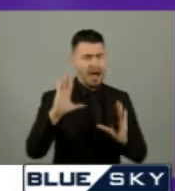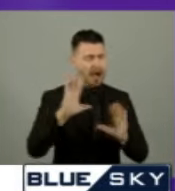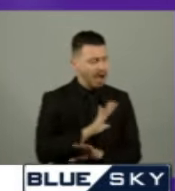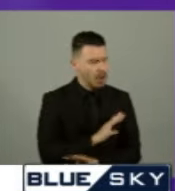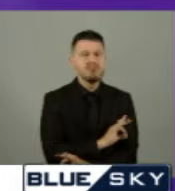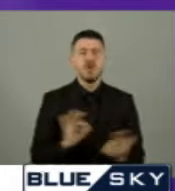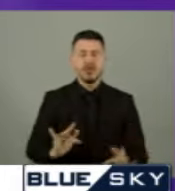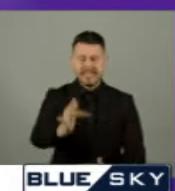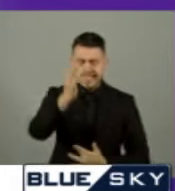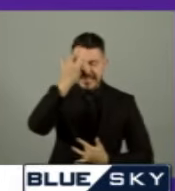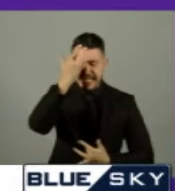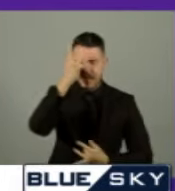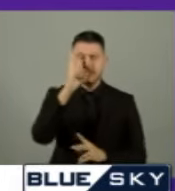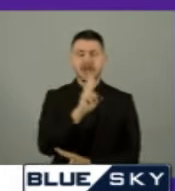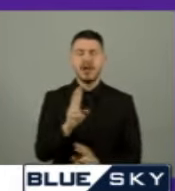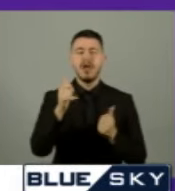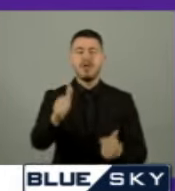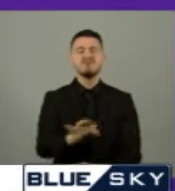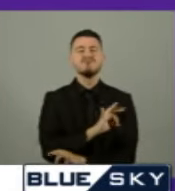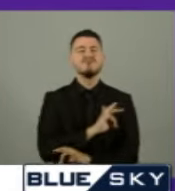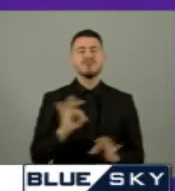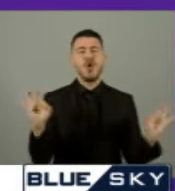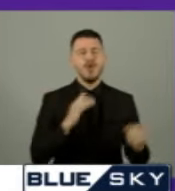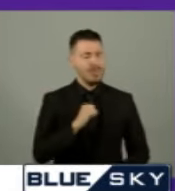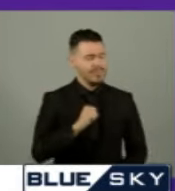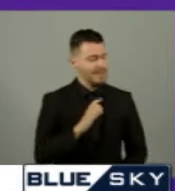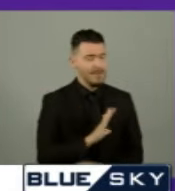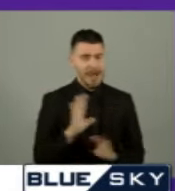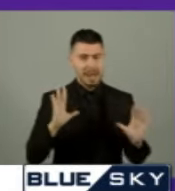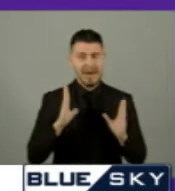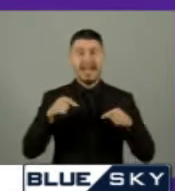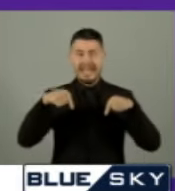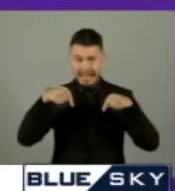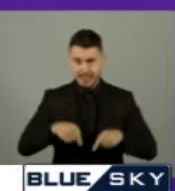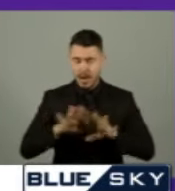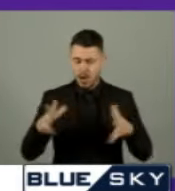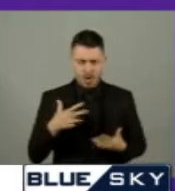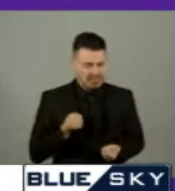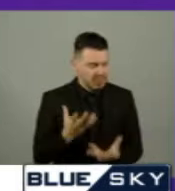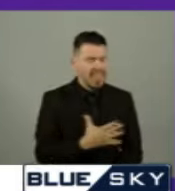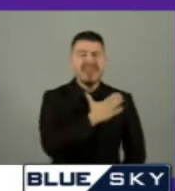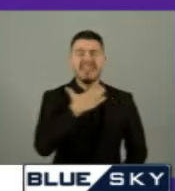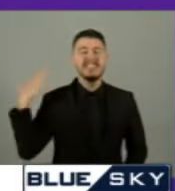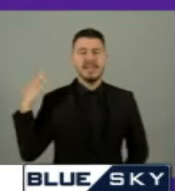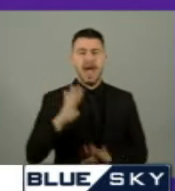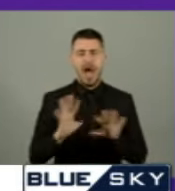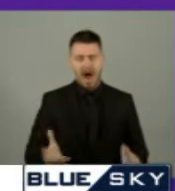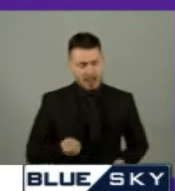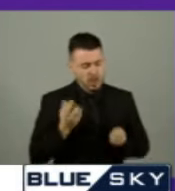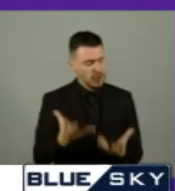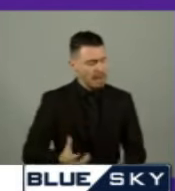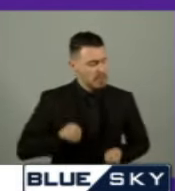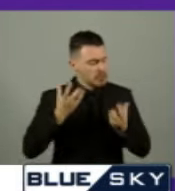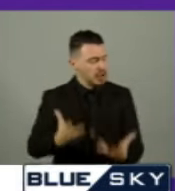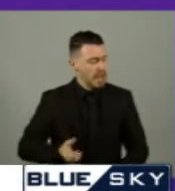τα βράδια, έχοντας τη γλυκιά κούραση ότι και σήμερα υπερέβαλα εαυτόν, ότι μια ακόμα μέρα βρέθηκα